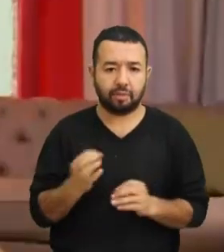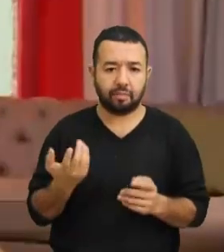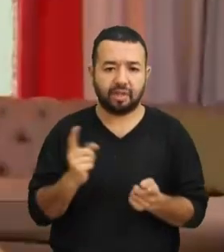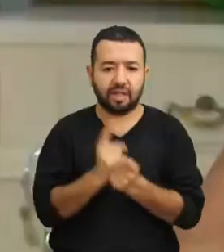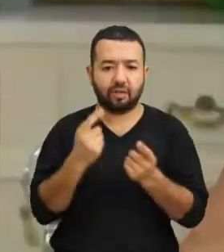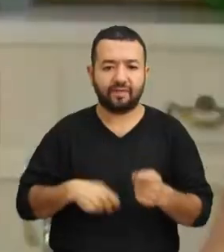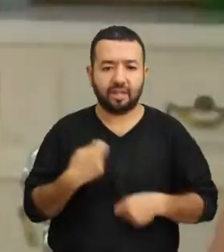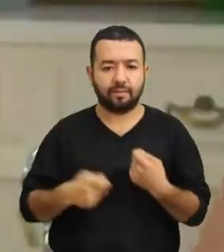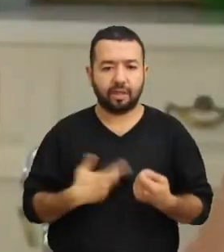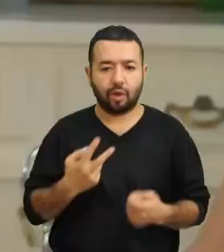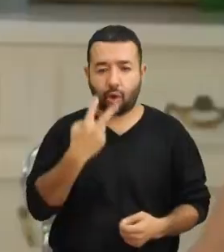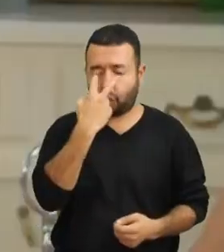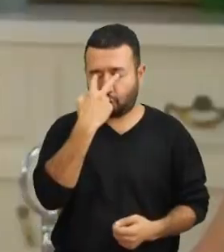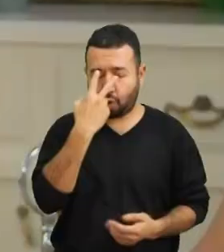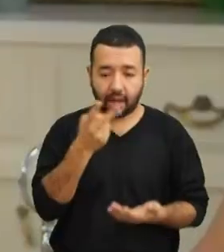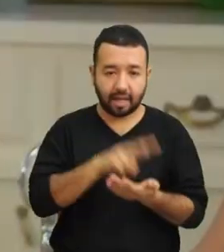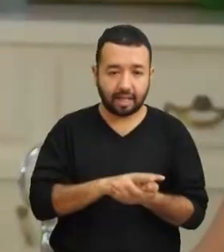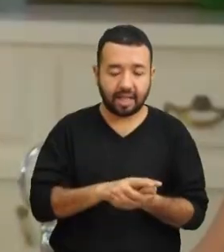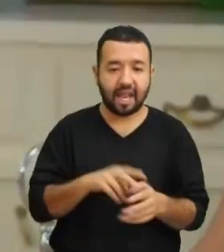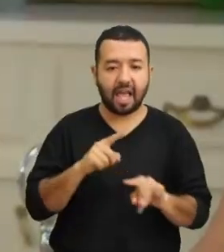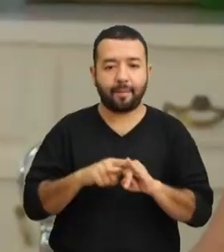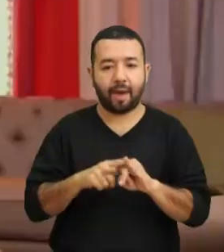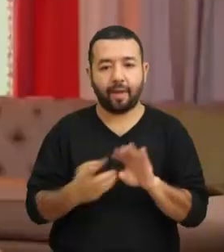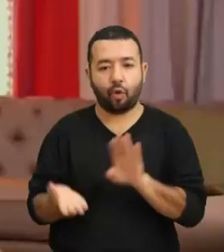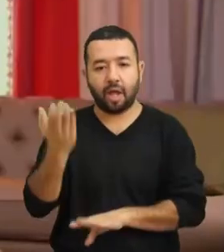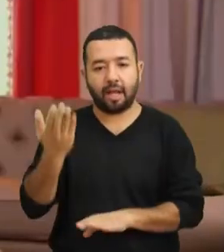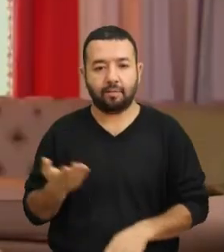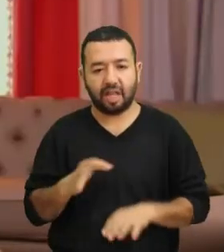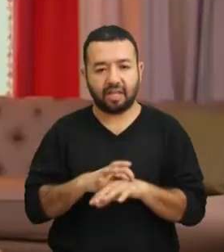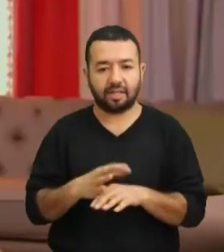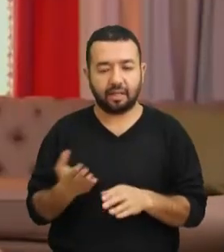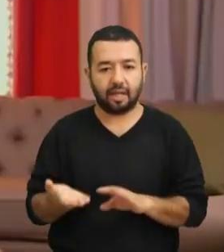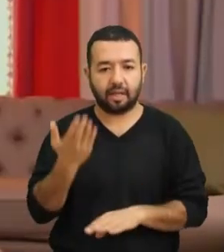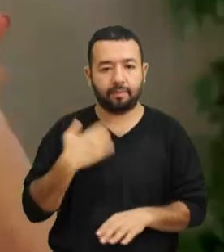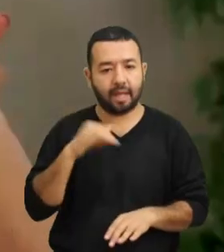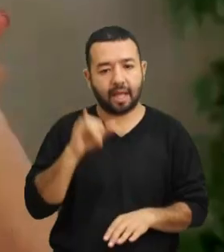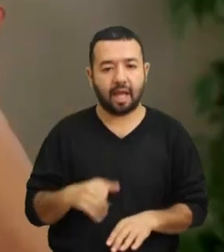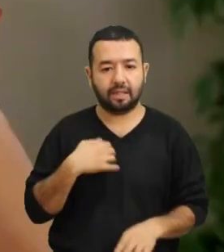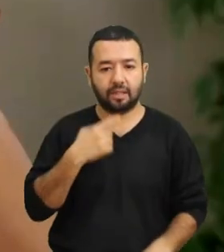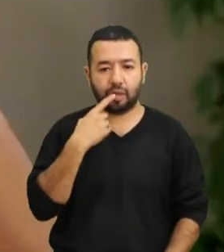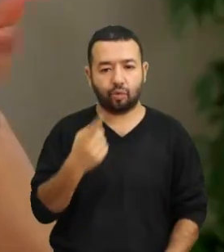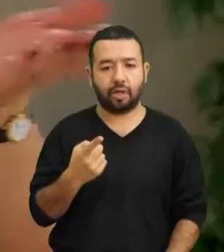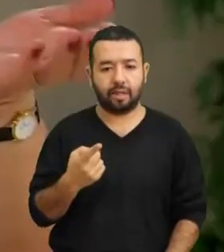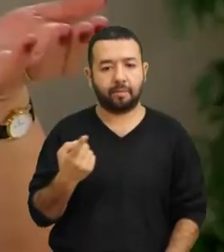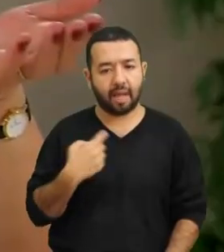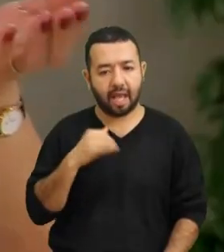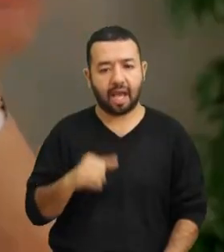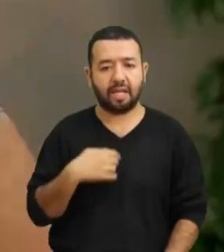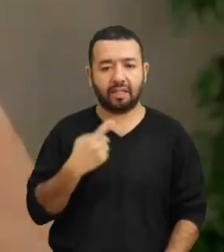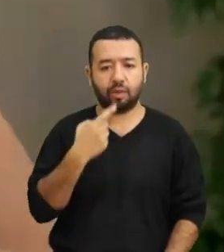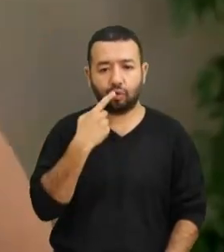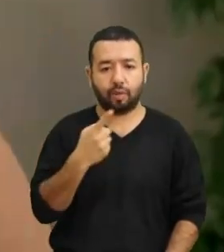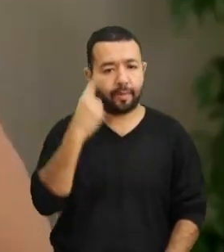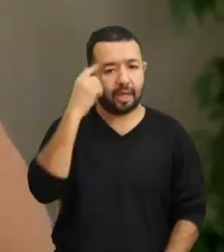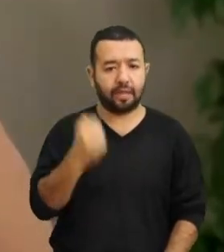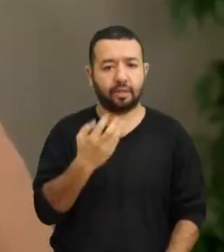bir saçmalık canım. Körle yatan hipermetrop kalkarmış Biricik. Ben de aynı şeyi söyledim hayatım. Ben de aynı şeyi söyledim ama